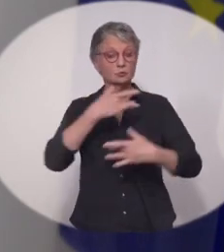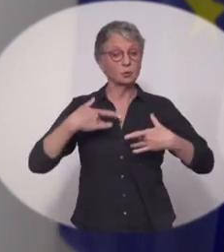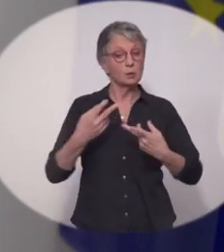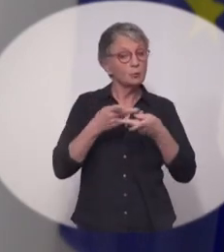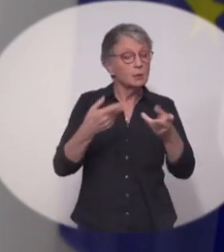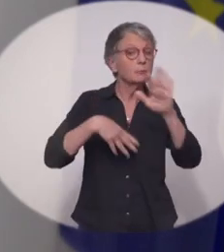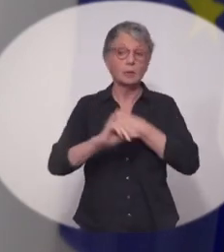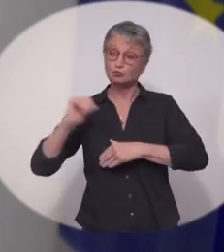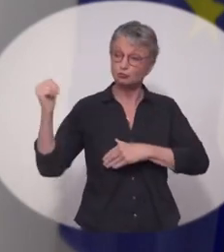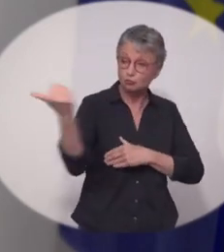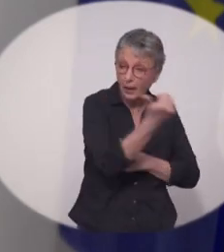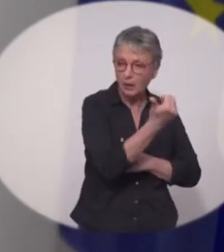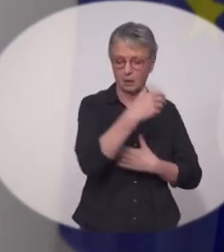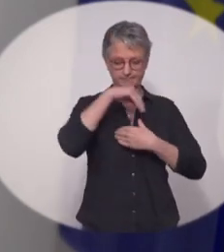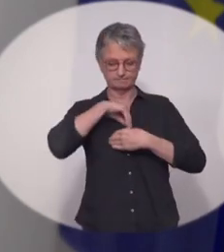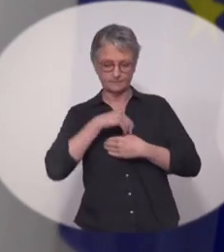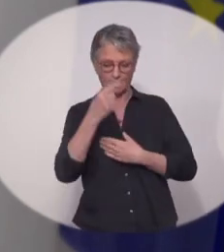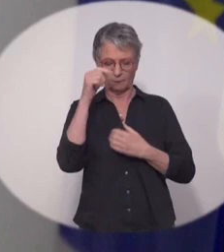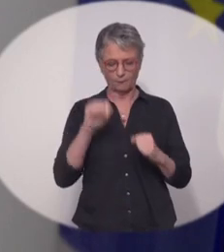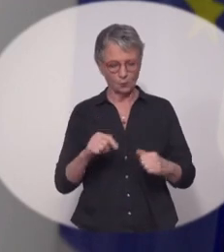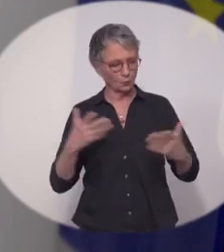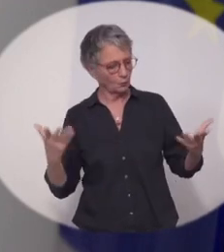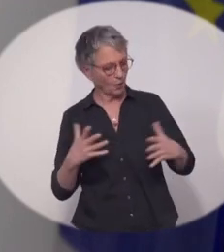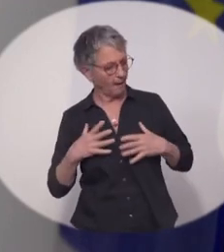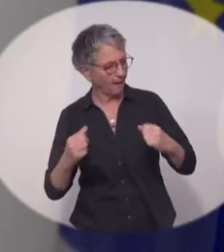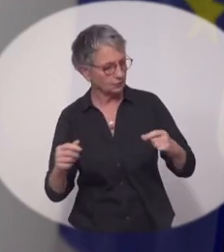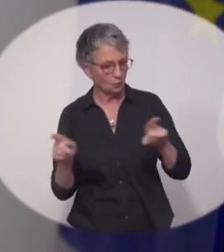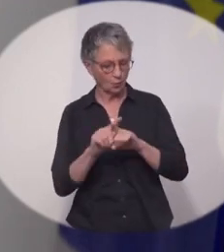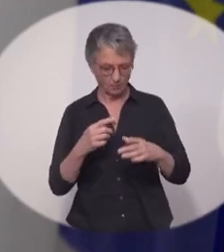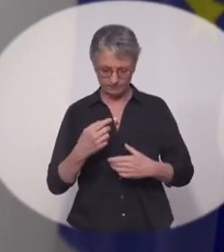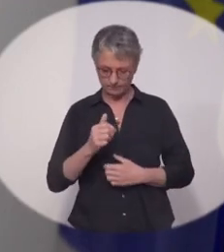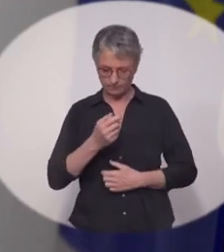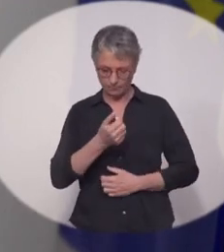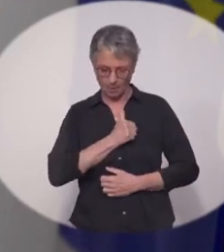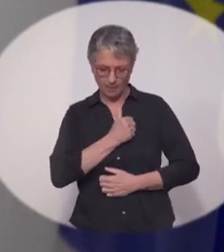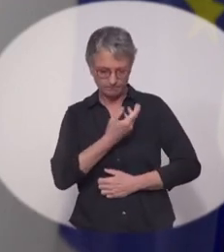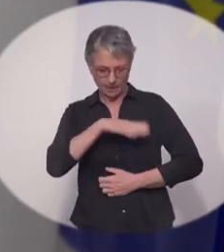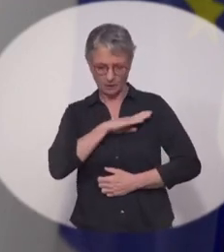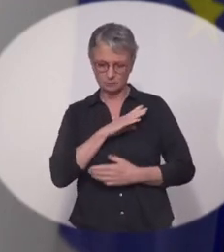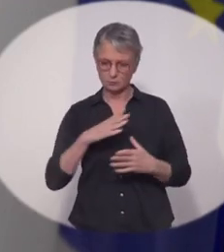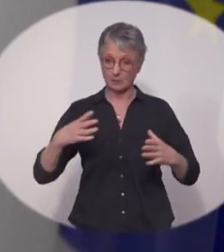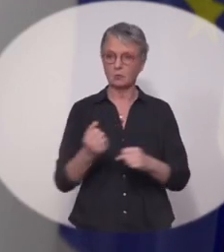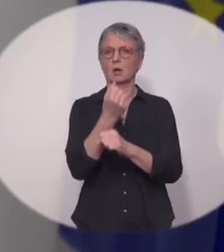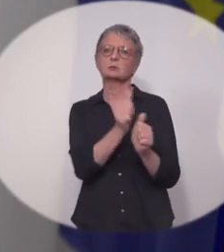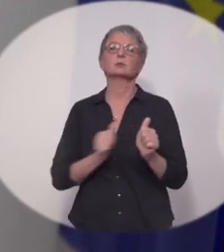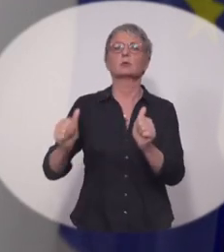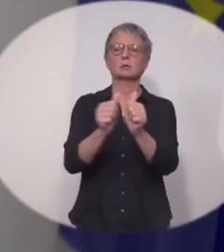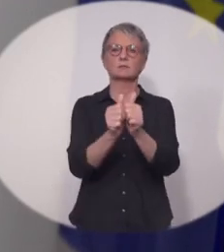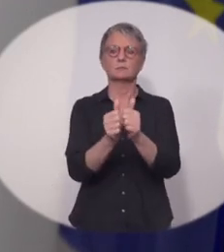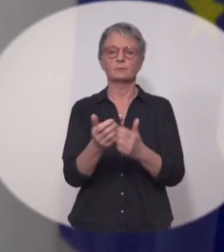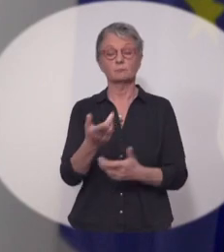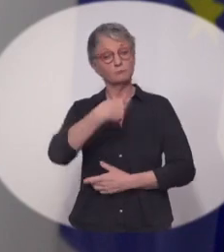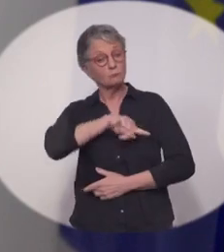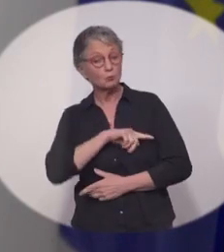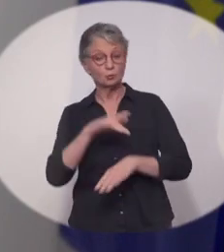chacune et chacun d'entre nous doit agir comme s'il avait seuls les clés de la réussite collective nous avons été disciplinés